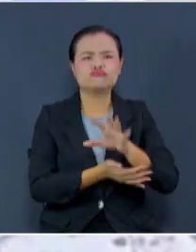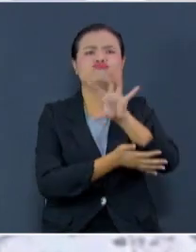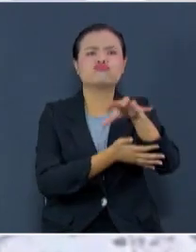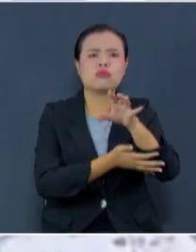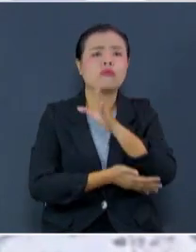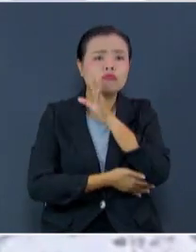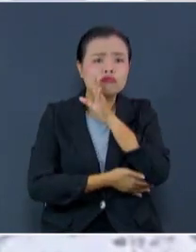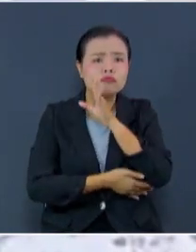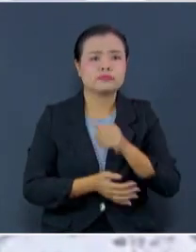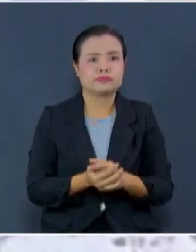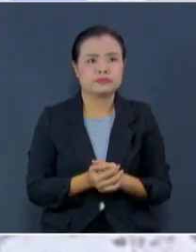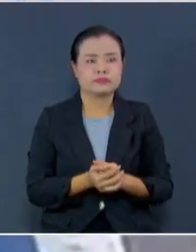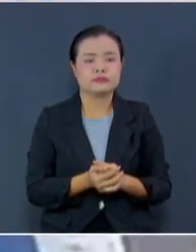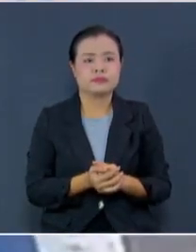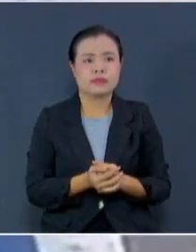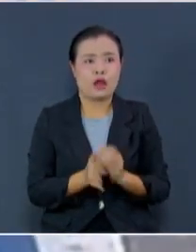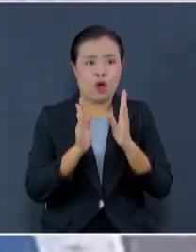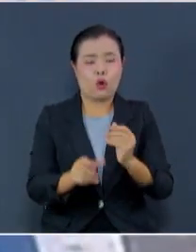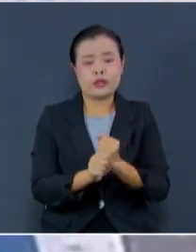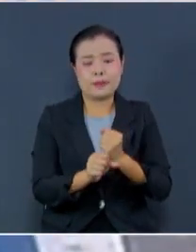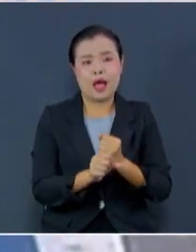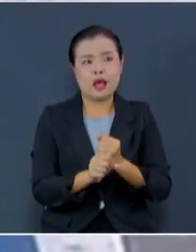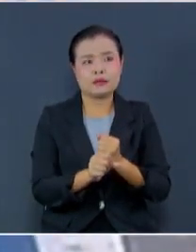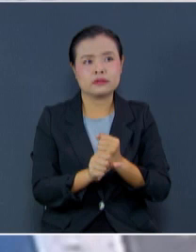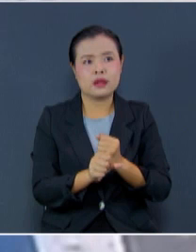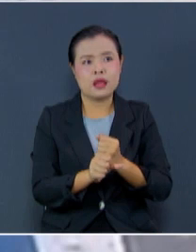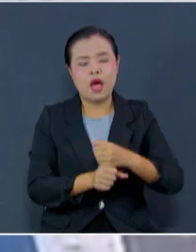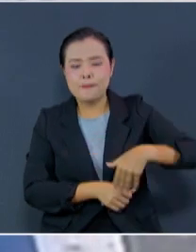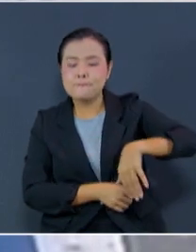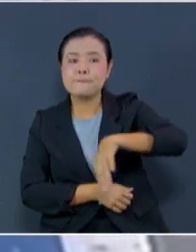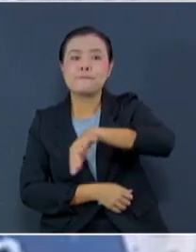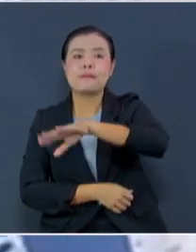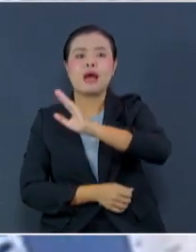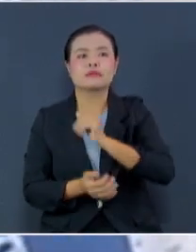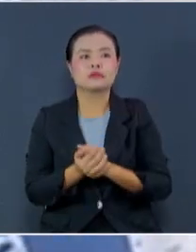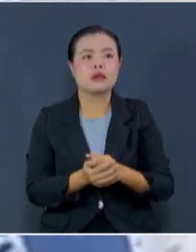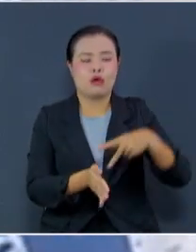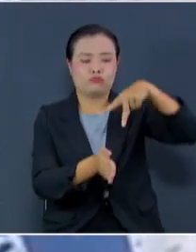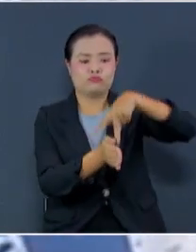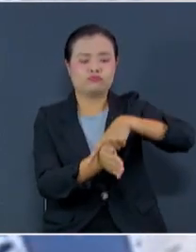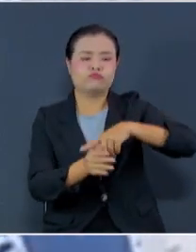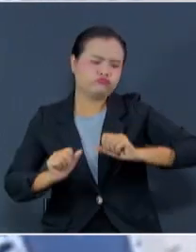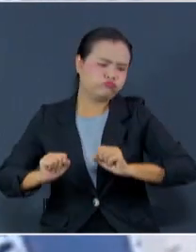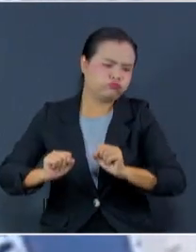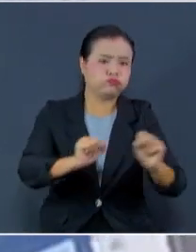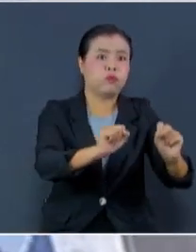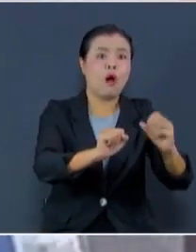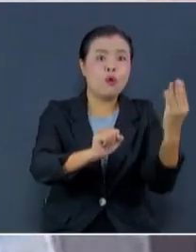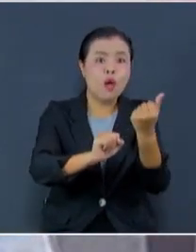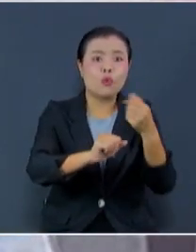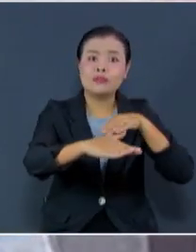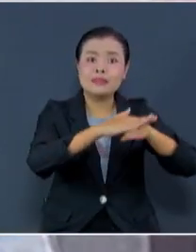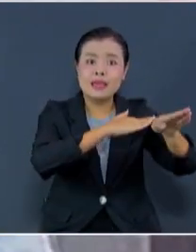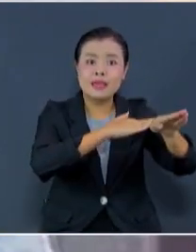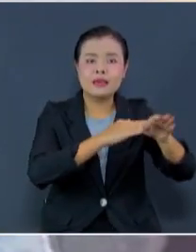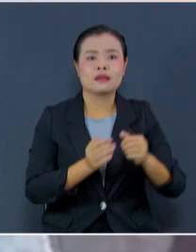แล้วก่อนที่อาศัยจังหวะที่พนักงานปั๊มเนี่ยหรือว่าเด็กปั๊มเผลอก็ขึ้นมอเตอร์ไซค์ขี่หนีไปอย่างรวดเร็วครับเหตุ